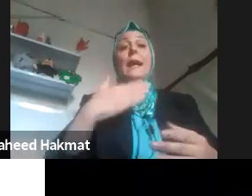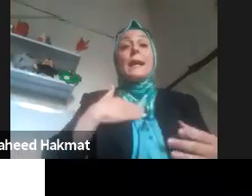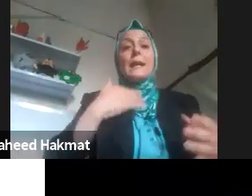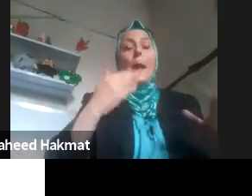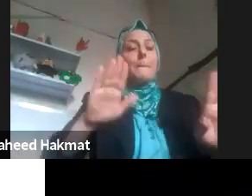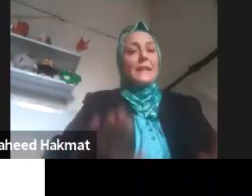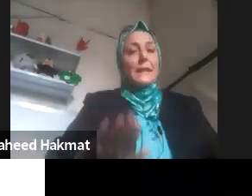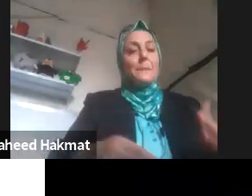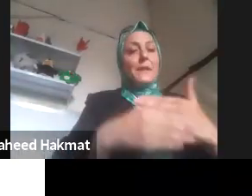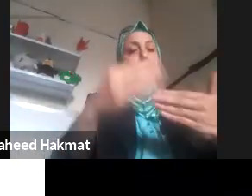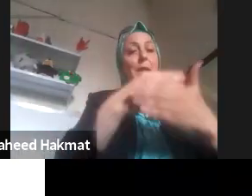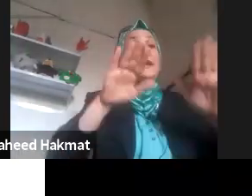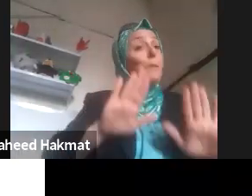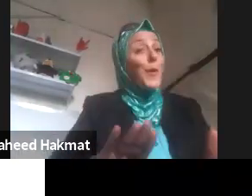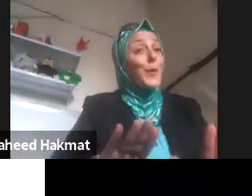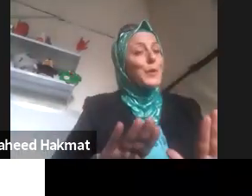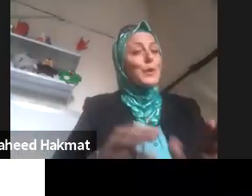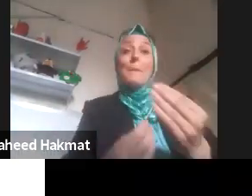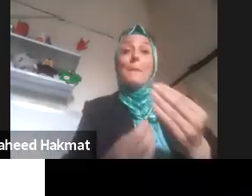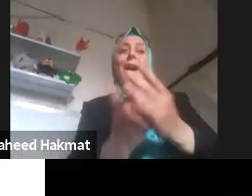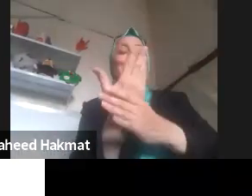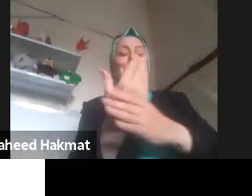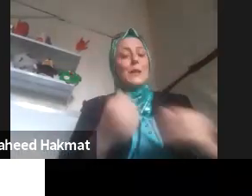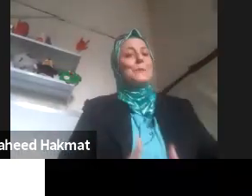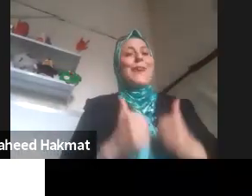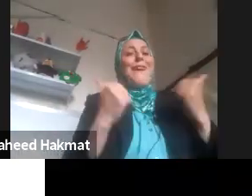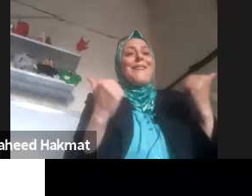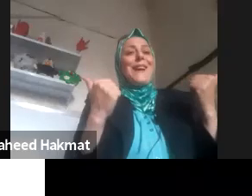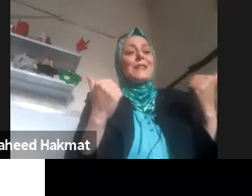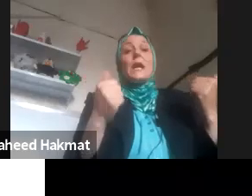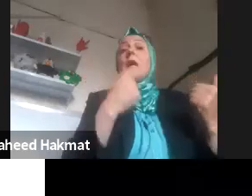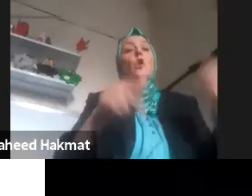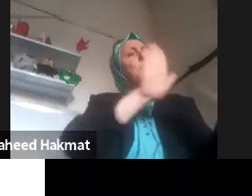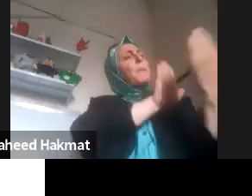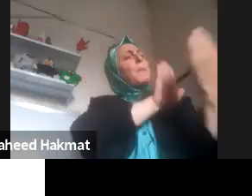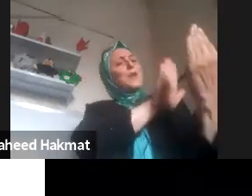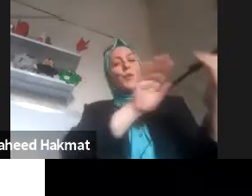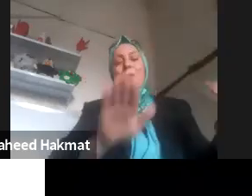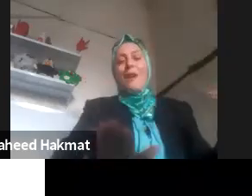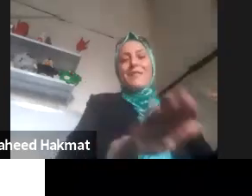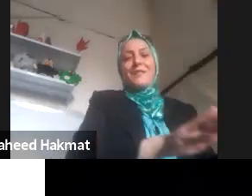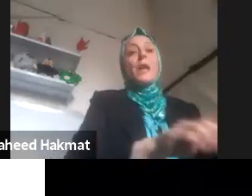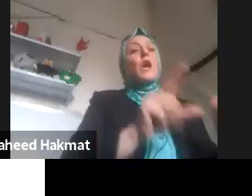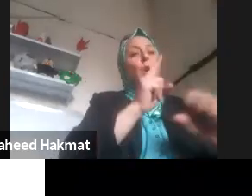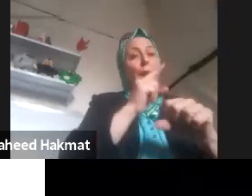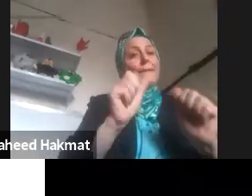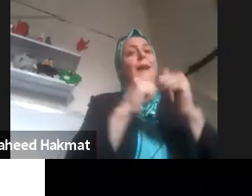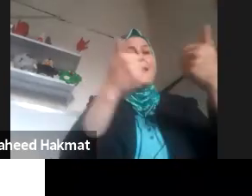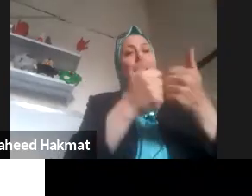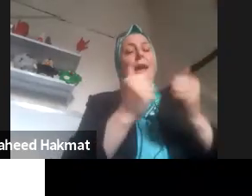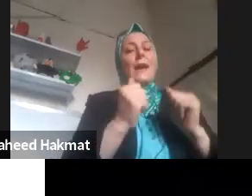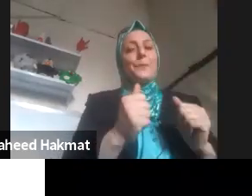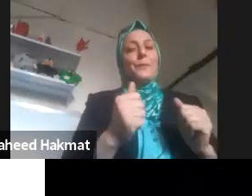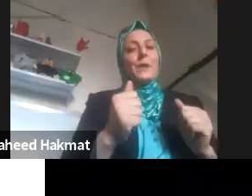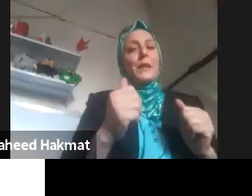هذا الخطر اللي كل الأطفال بيواجهوه، وإعادة بناء أنظمة مرنة من أهم المبادئ الأساسية، لأنه شكرا هي فرصة جزيلا يا